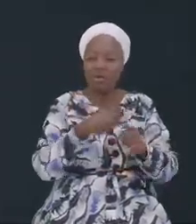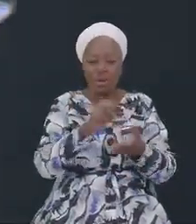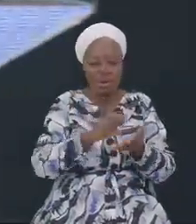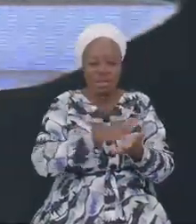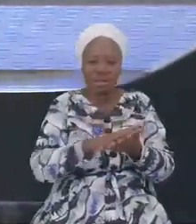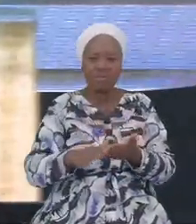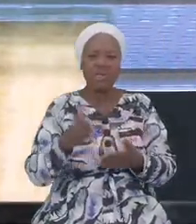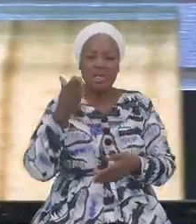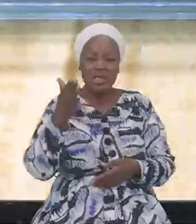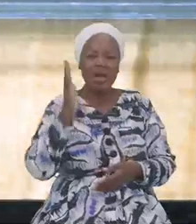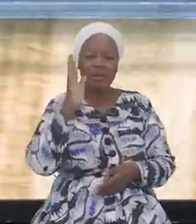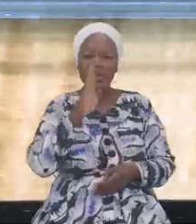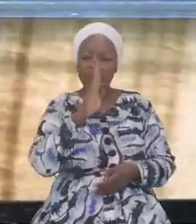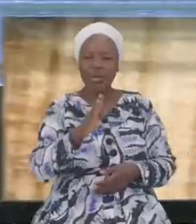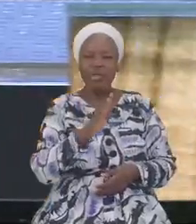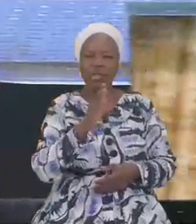avoir